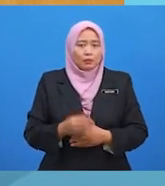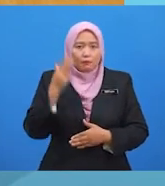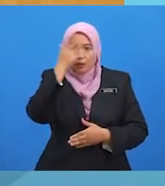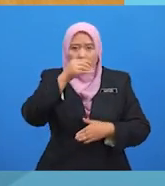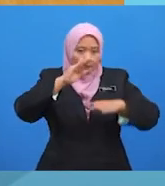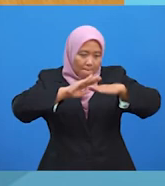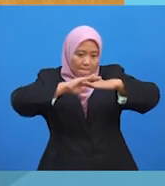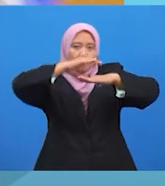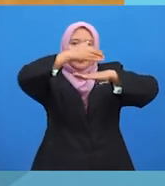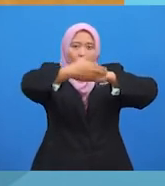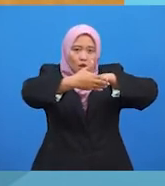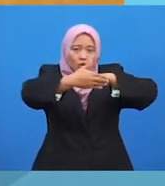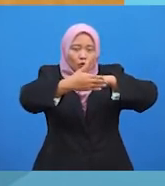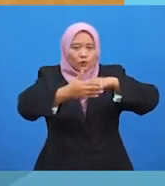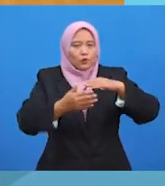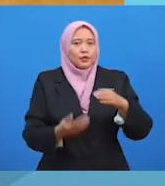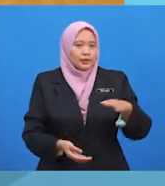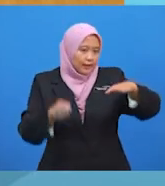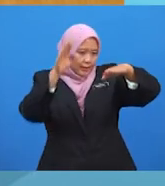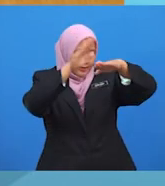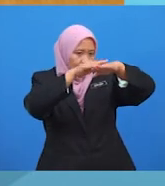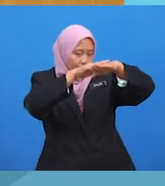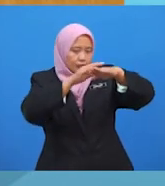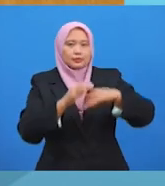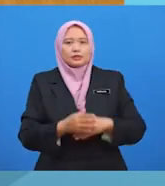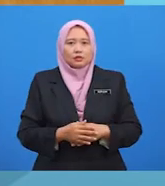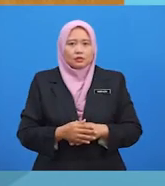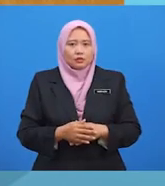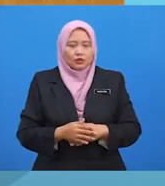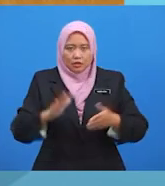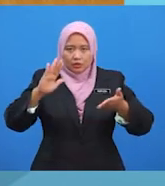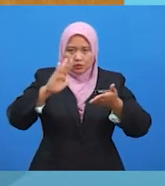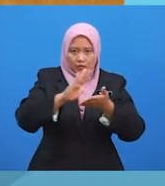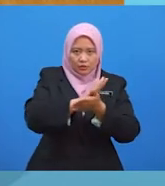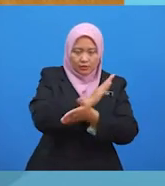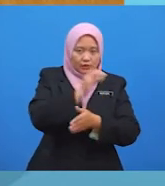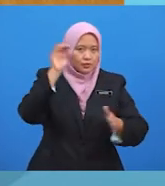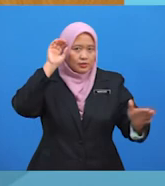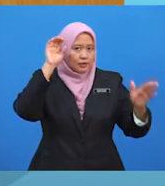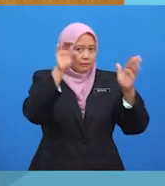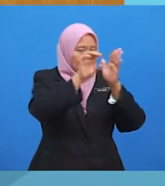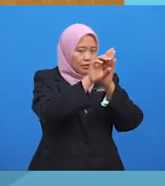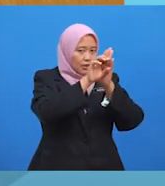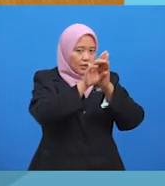Kemudian, letakkan kertas bergambar di atas aluminium top.